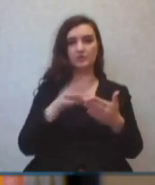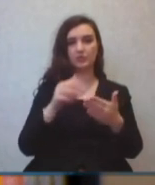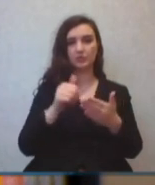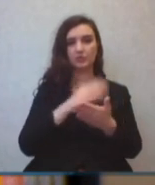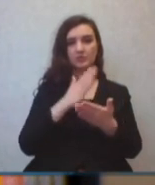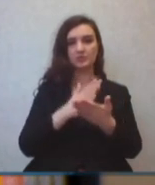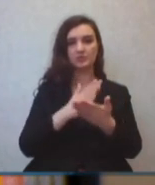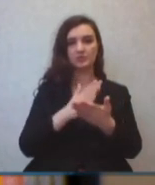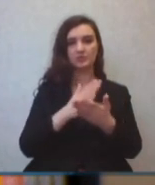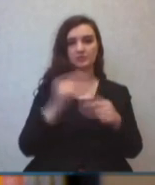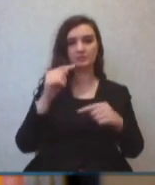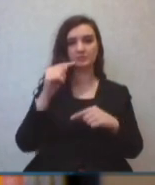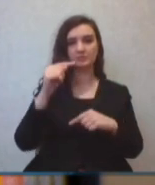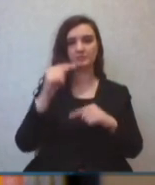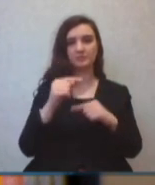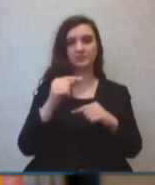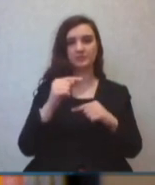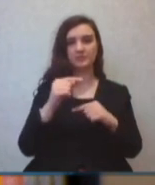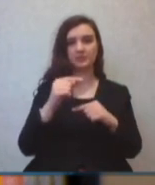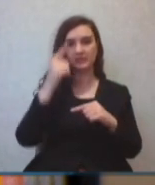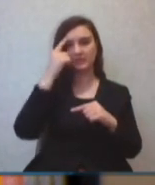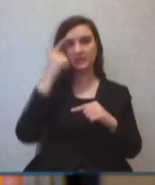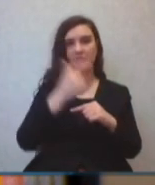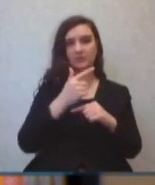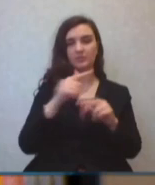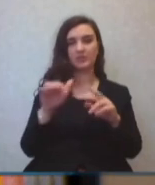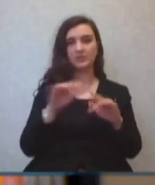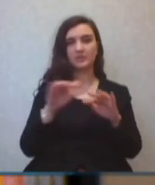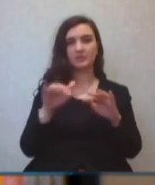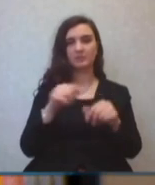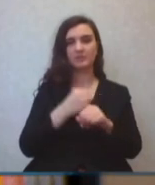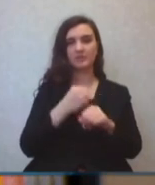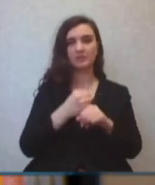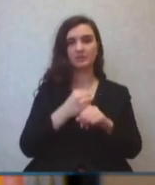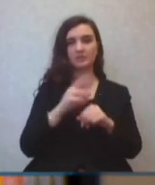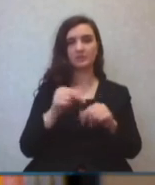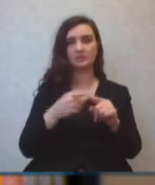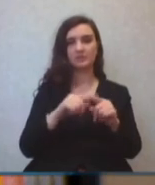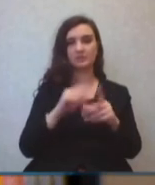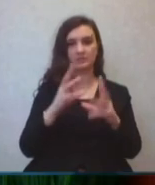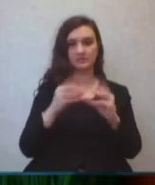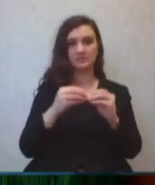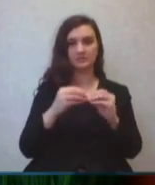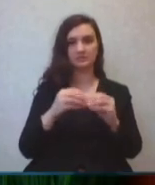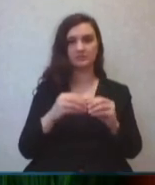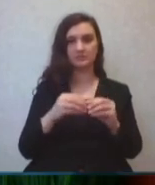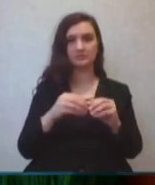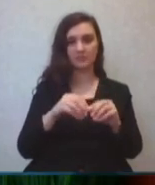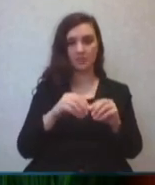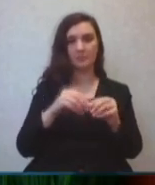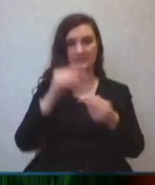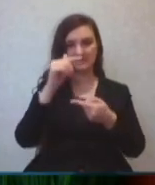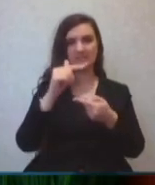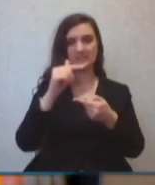როგორცაა პატარა აი ინტელექტუალური აქტივობები გააკეთოს და სხვა ცირე მასშტაბის ამოცანები. ცირე მასშტაბის